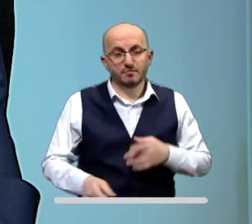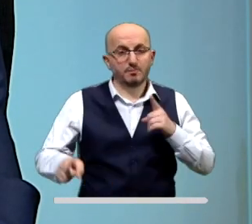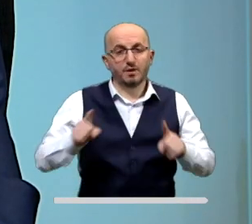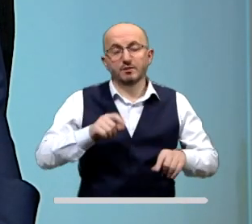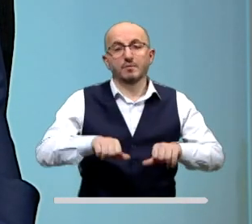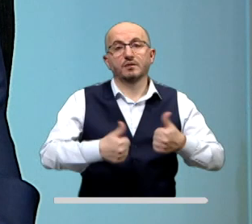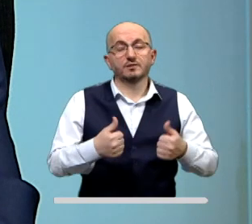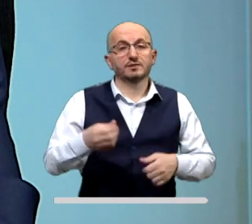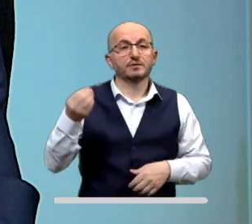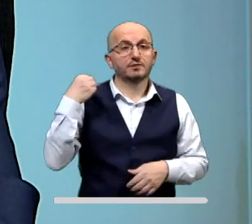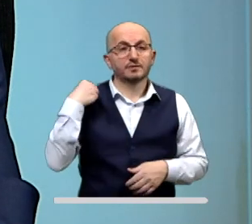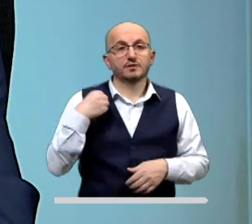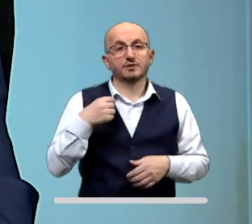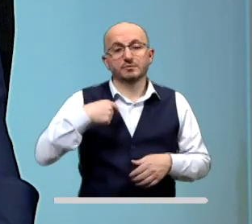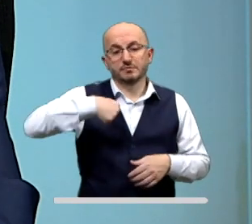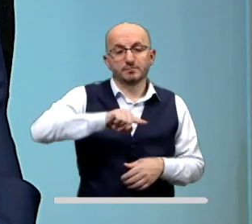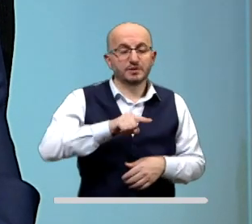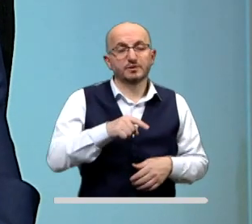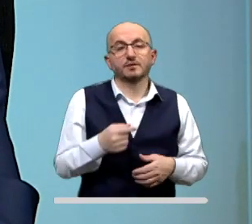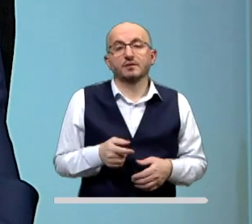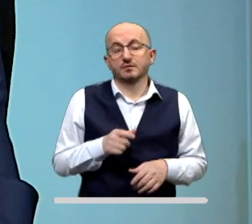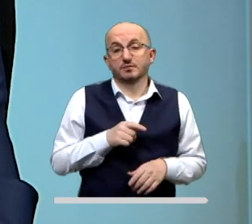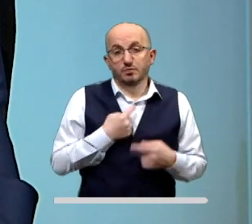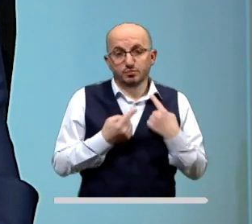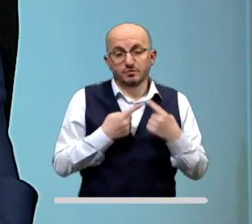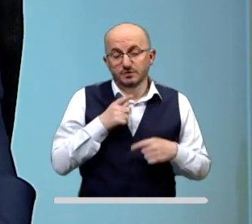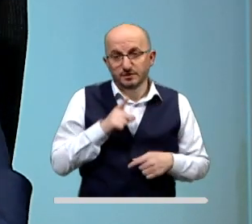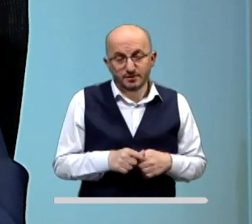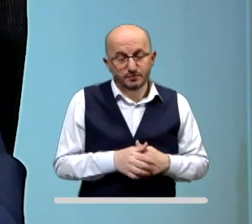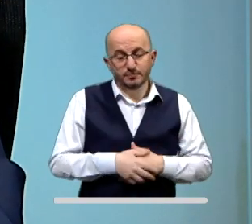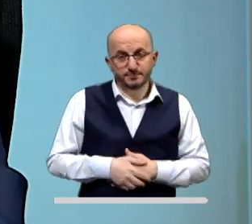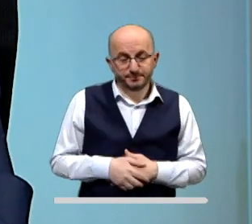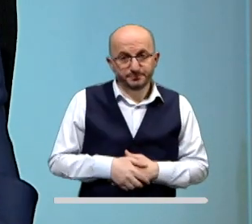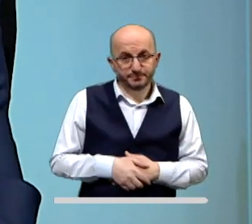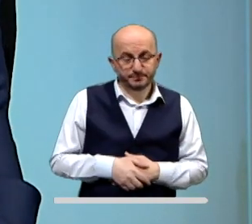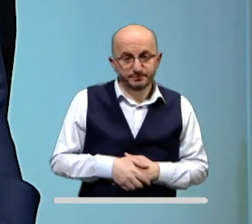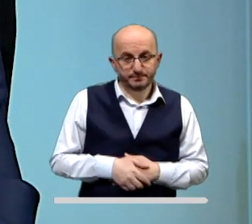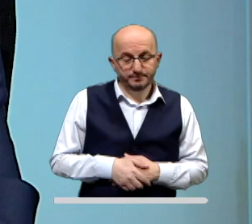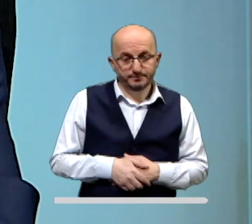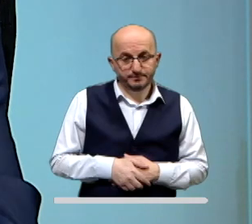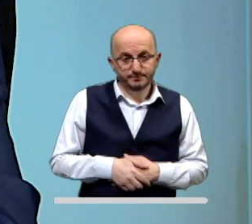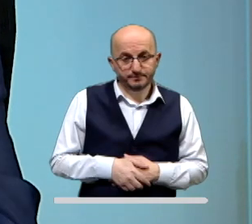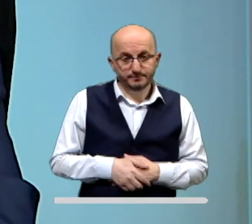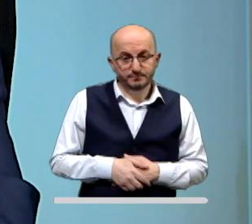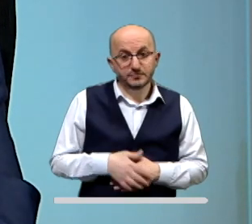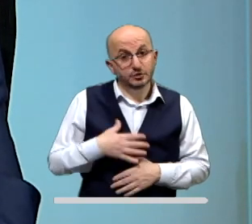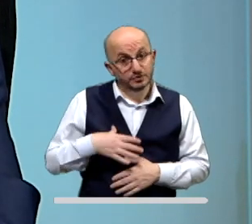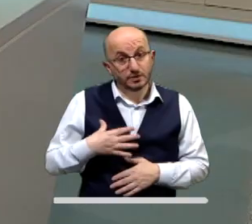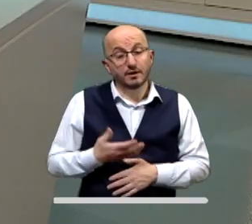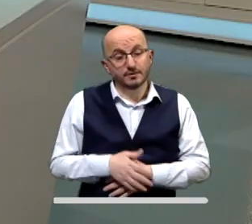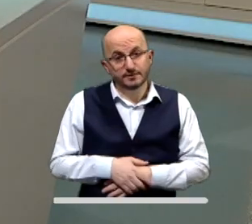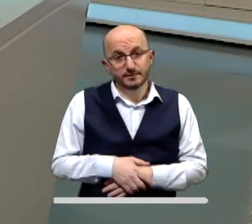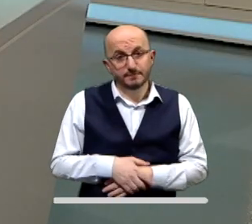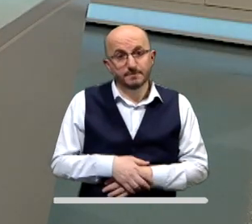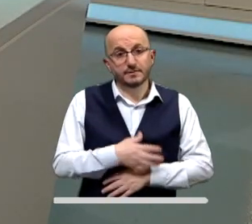yeni bir Efendim Mehir falan bunlarla arz ederlerse yeni bir evlilik kurabilirler olmak isterlerse yani